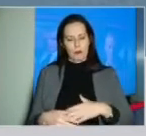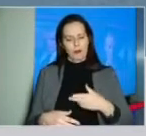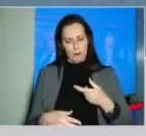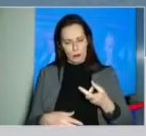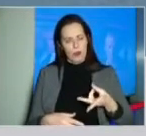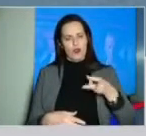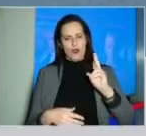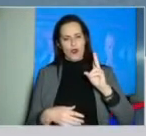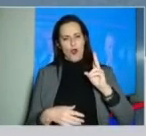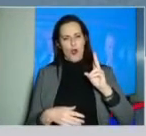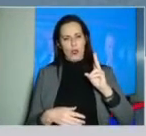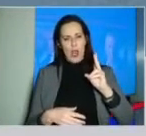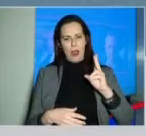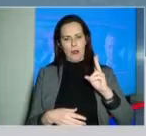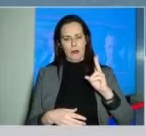שנקרא,